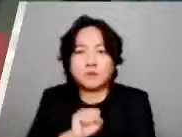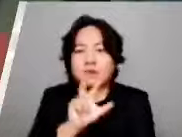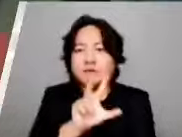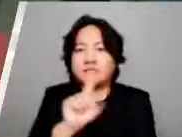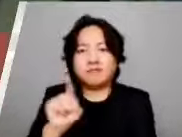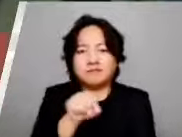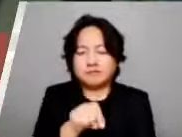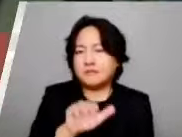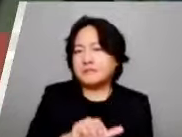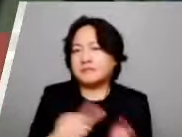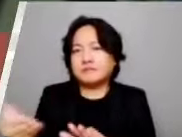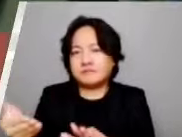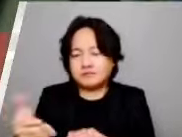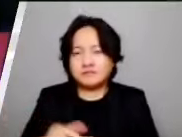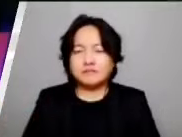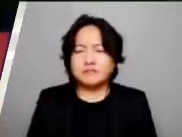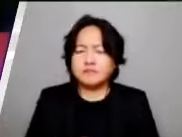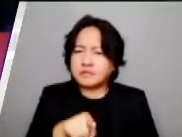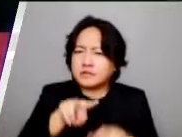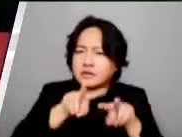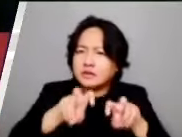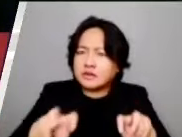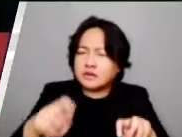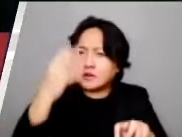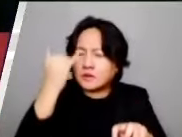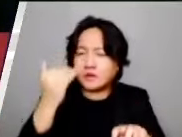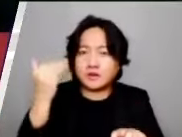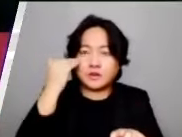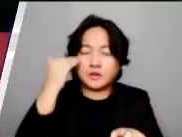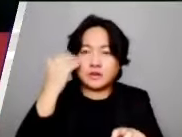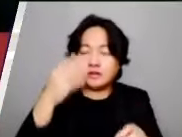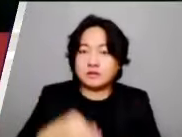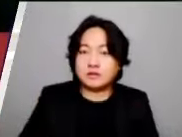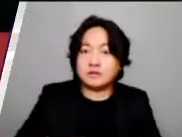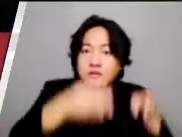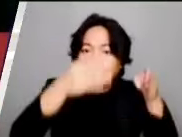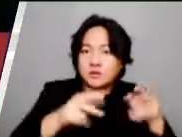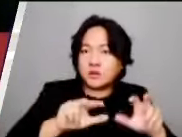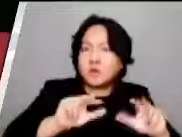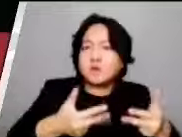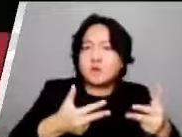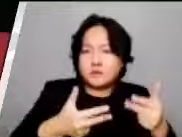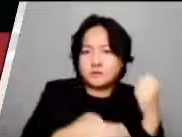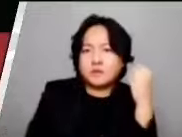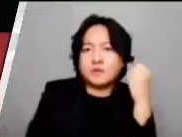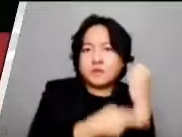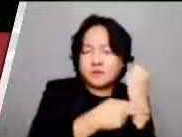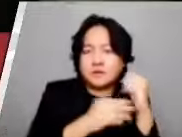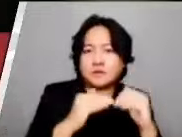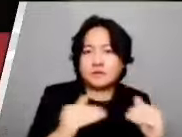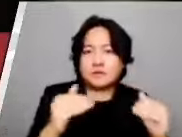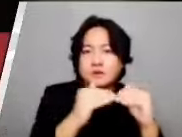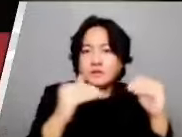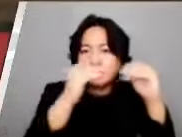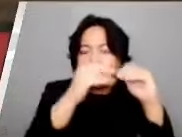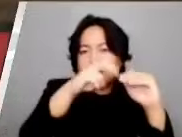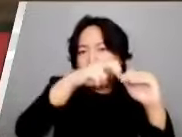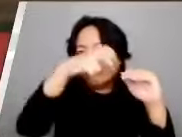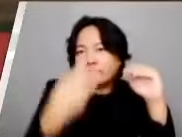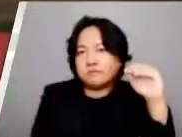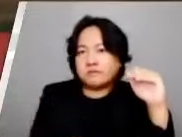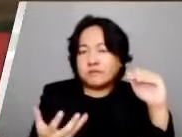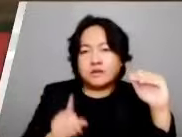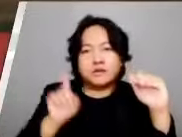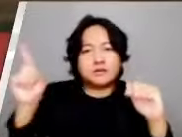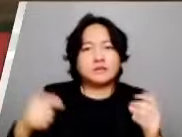imbestigasyon, nahulog si Liam mula sa balcony ng kanyang third floor hotel room sa Buenos Aires, Argentina. Bago